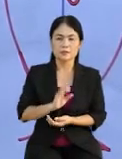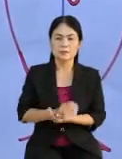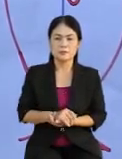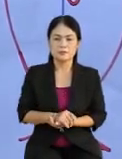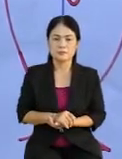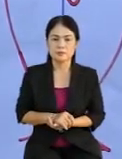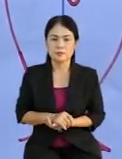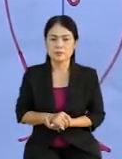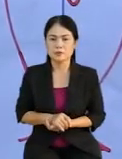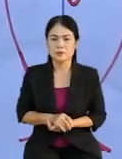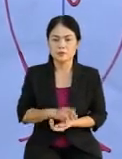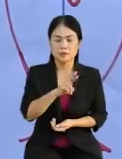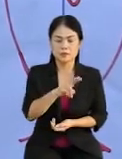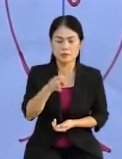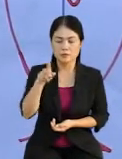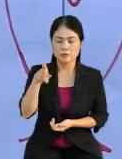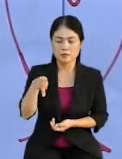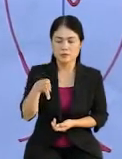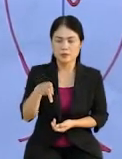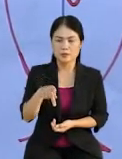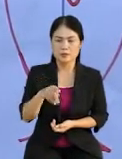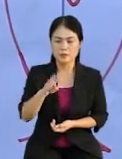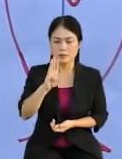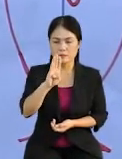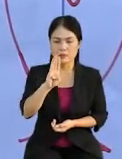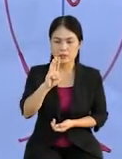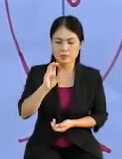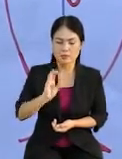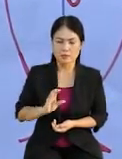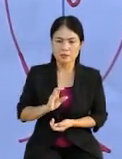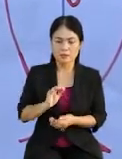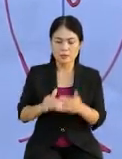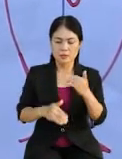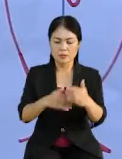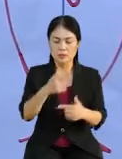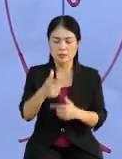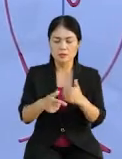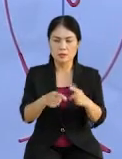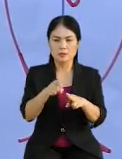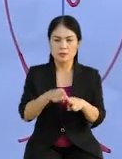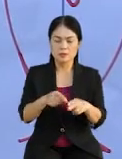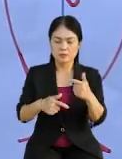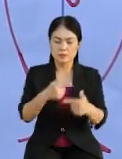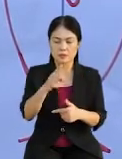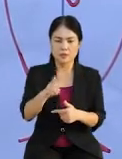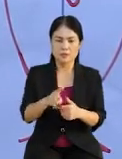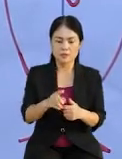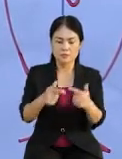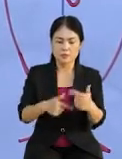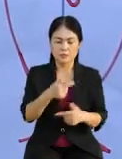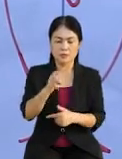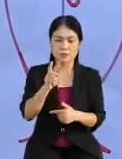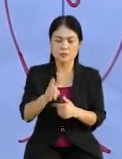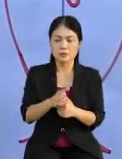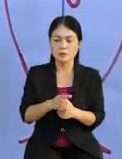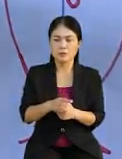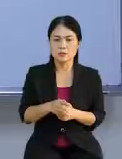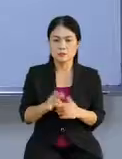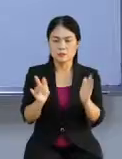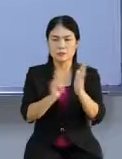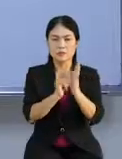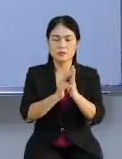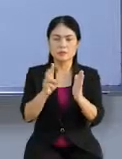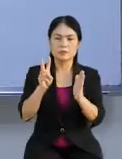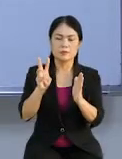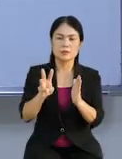ố phí bí nên xì bạn tốt trong hiên tỷ pi rồi hái trong hiên tỷ bấy cứ bình nhạc tỷ bấy